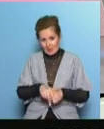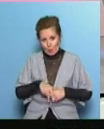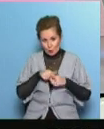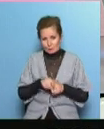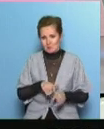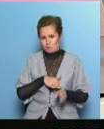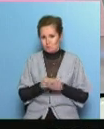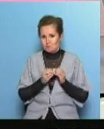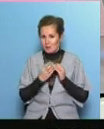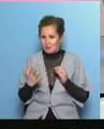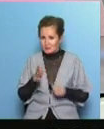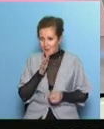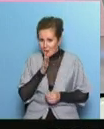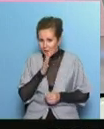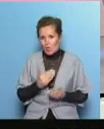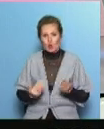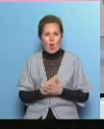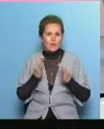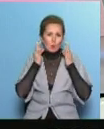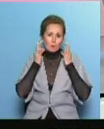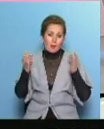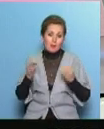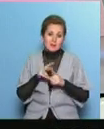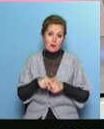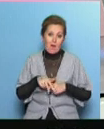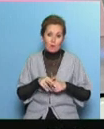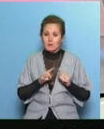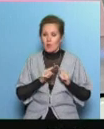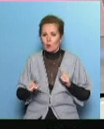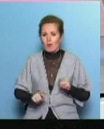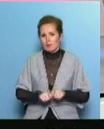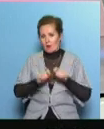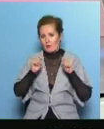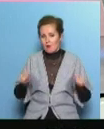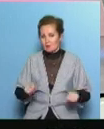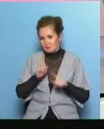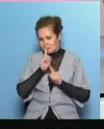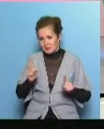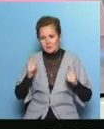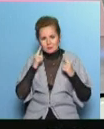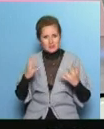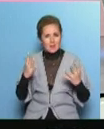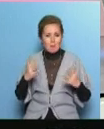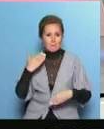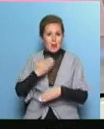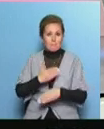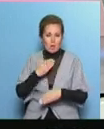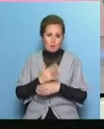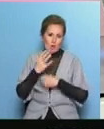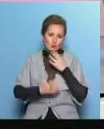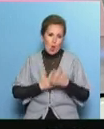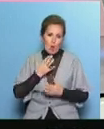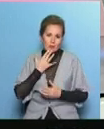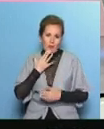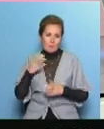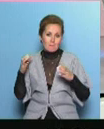Удмуртии 15 лет. Новый юбилейный цирковой сезон открывает зажигательной премьерой. Международная программа – совместный проект